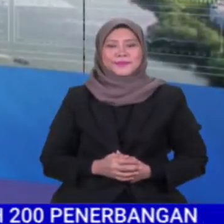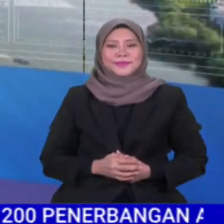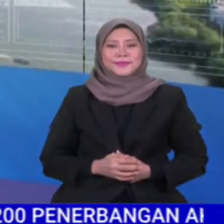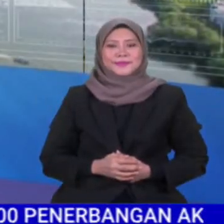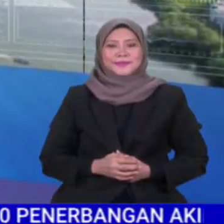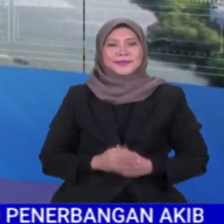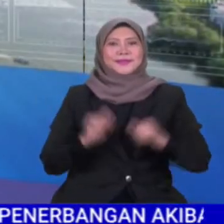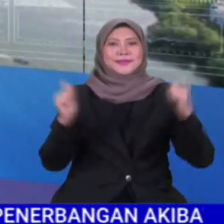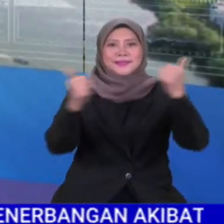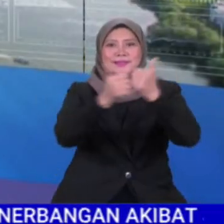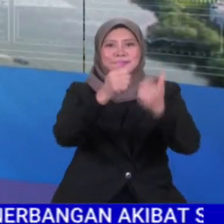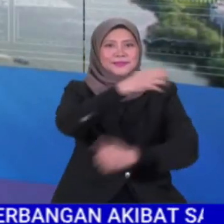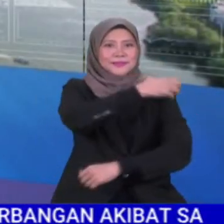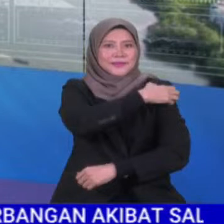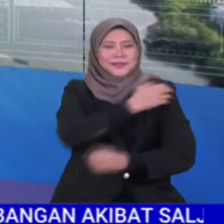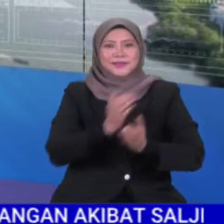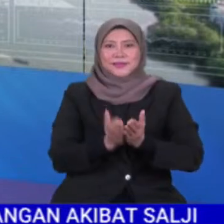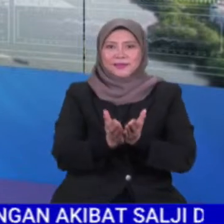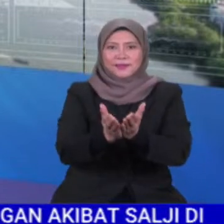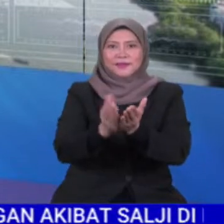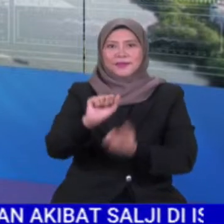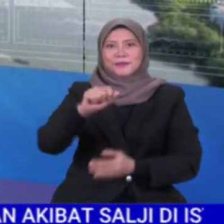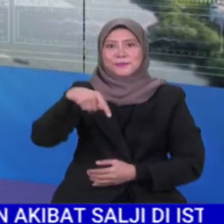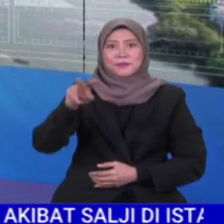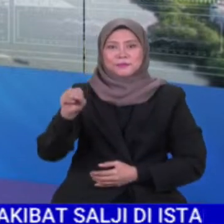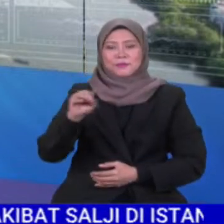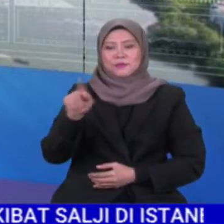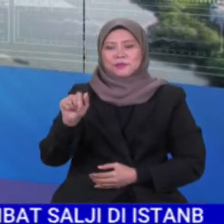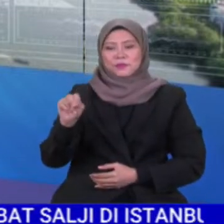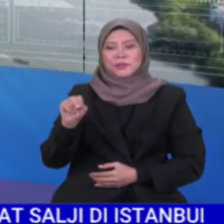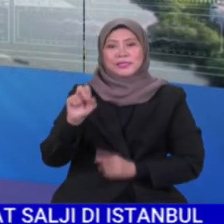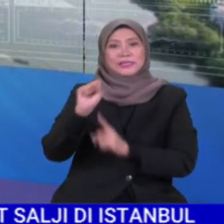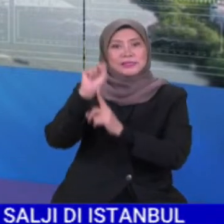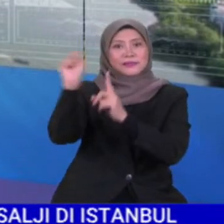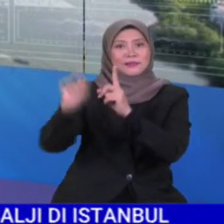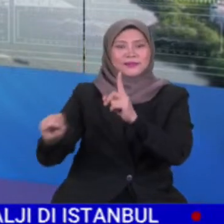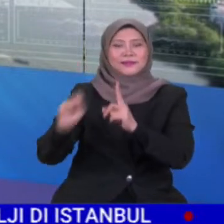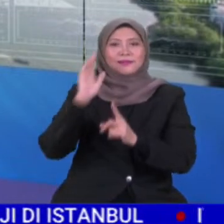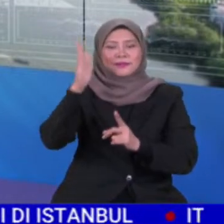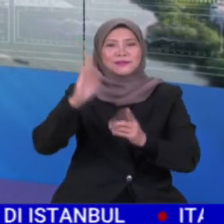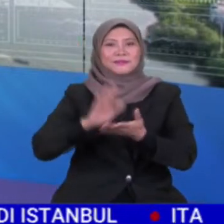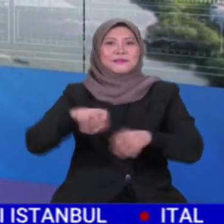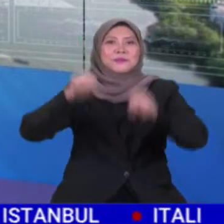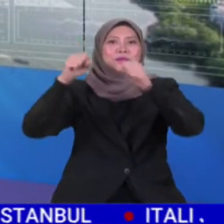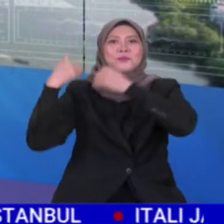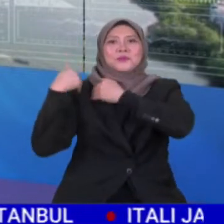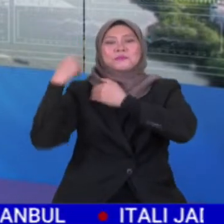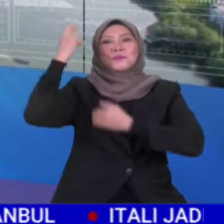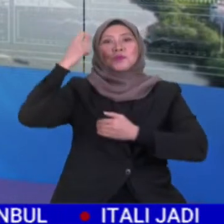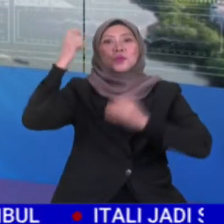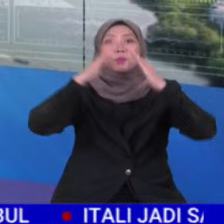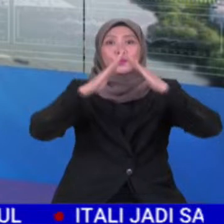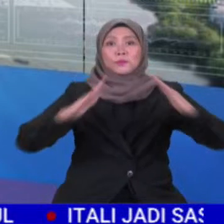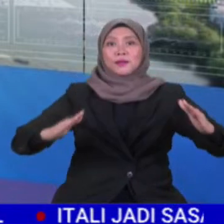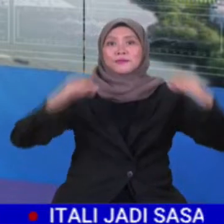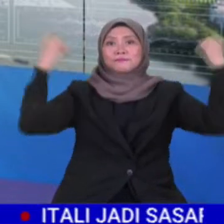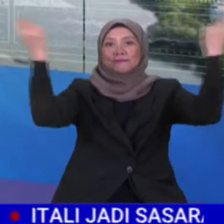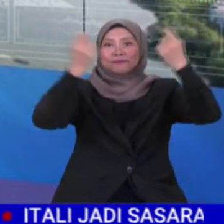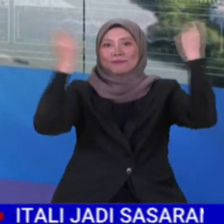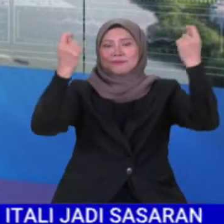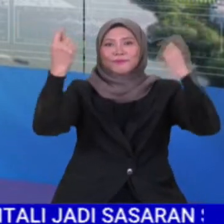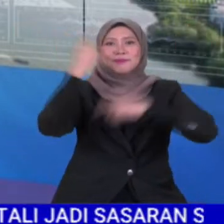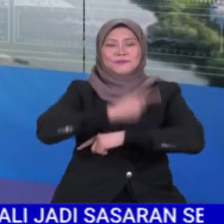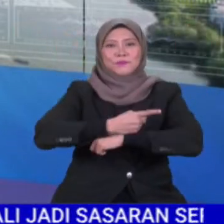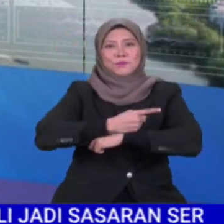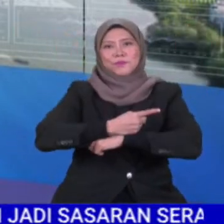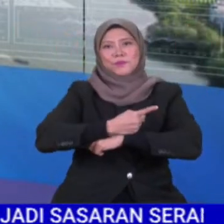Agensi Penguatkuasaan Maritim Malaysia APMM Zon Maritim Sandakan akan menjadi tuan rumah sambutan Hari Ulang Tahun